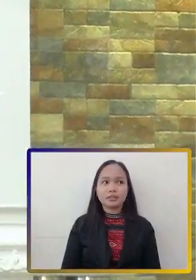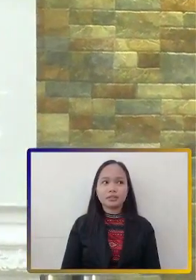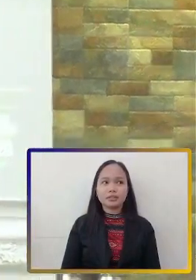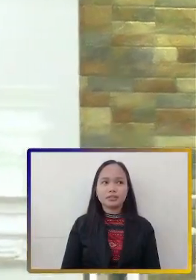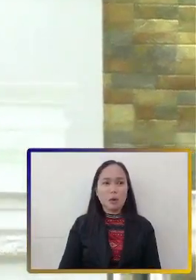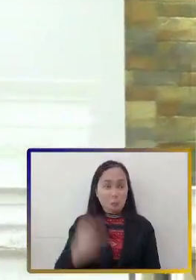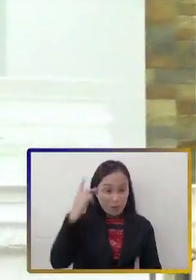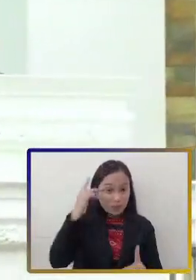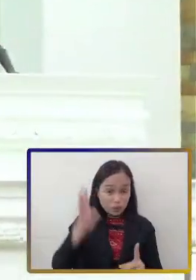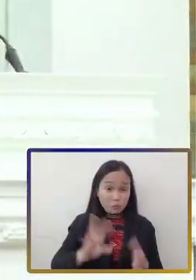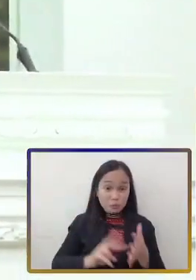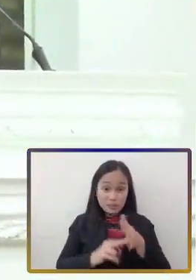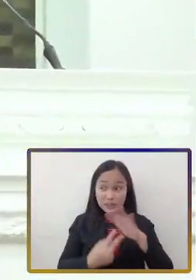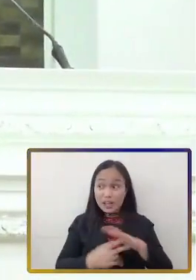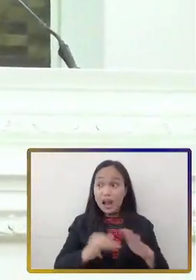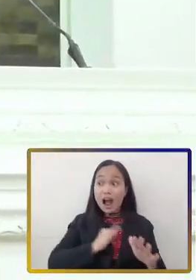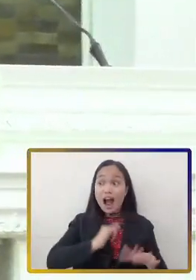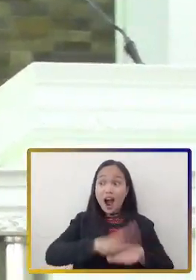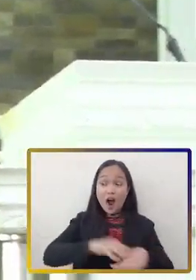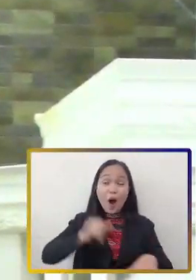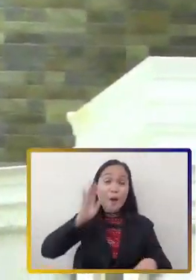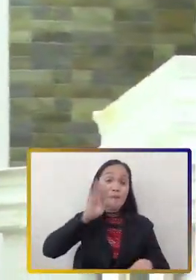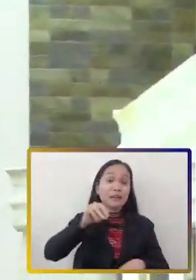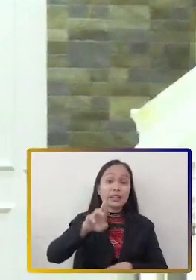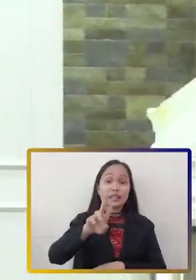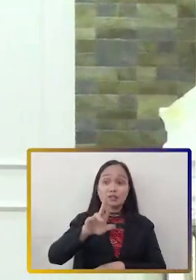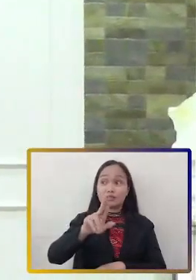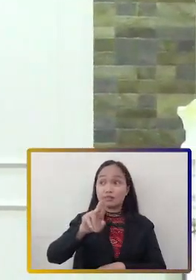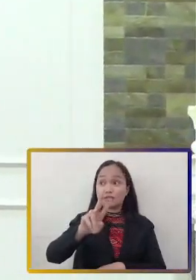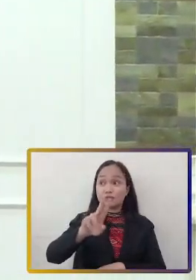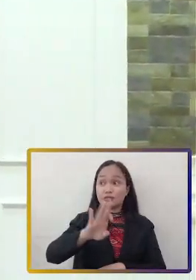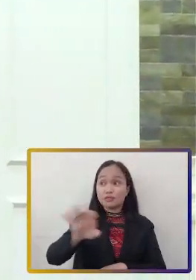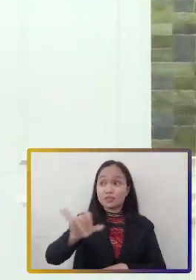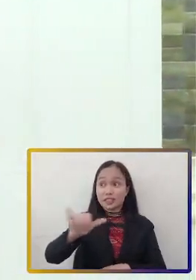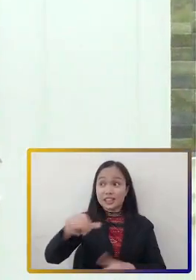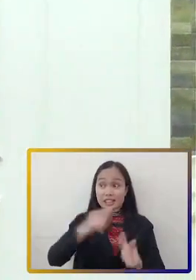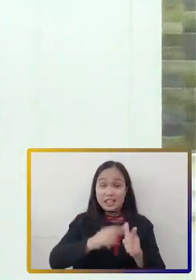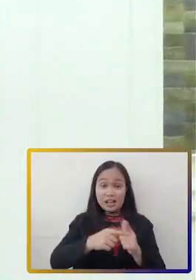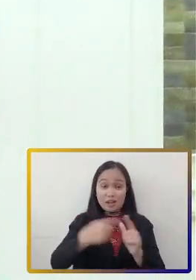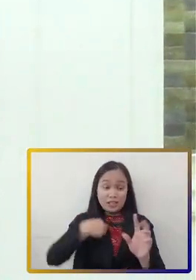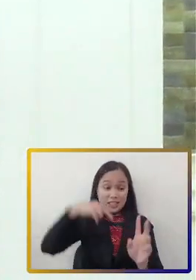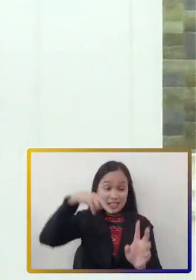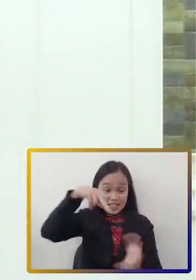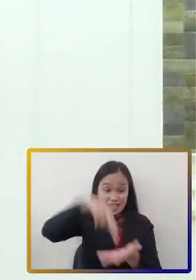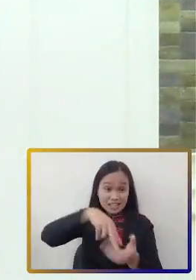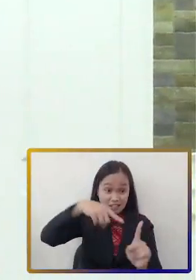Pastor, ang ibig mo sabihin, tatawagin ko si Rafi, tatayo ako rito, paiikutan ko dyan si Rafi.